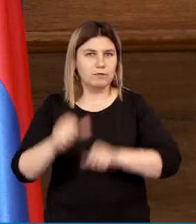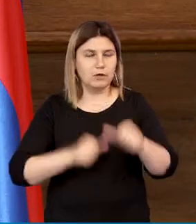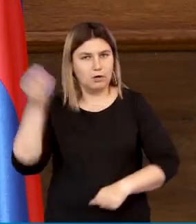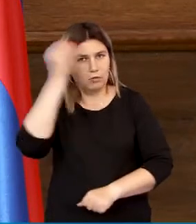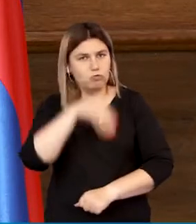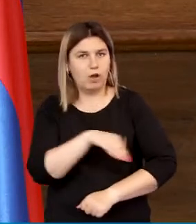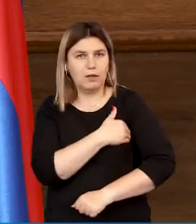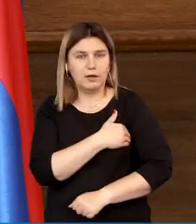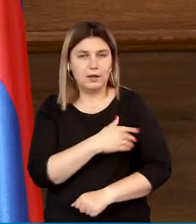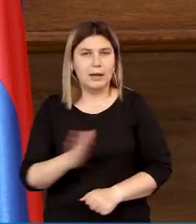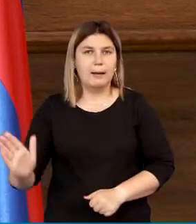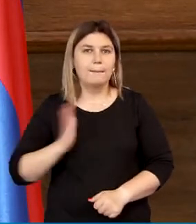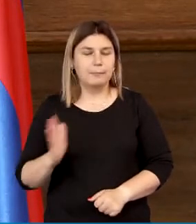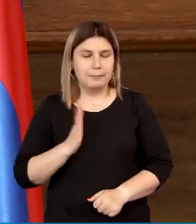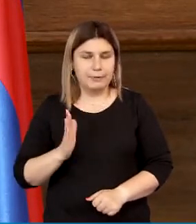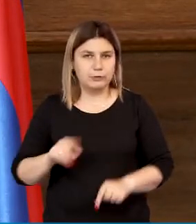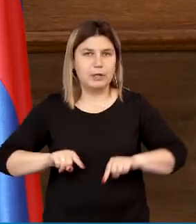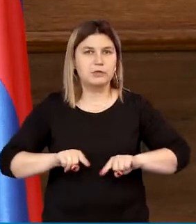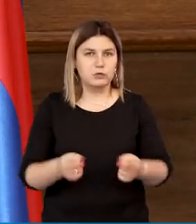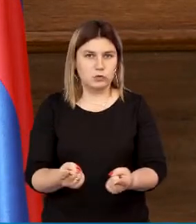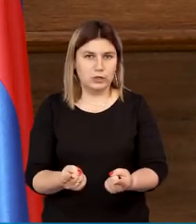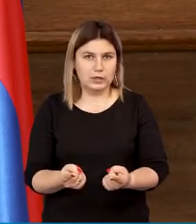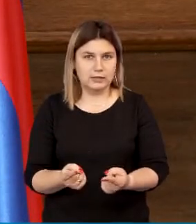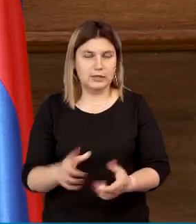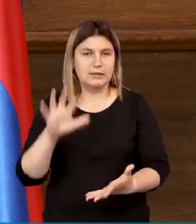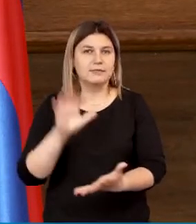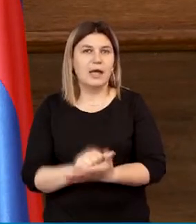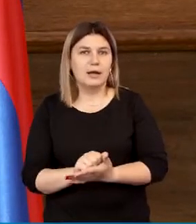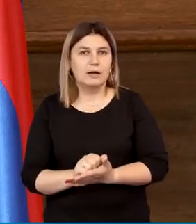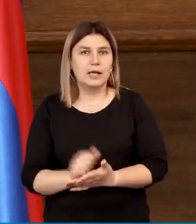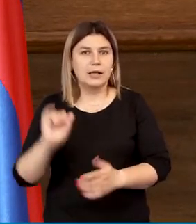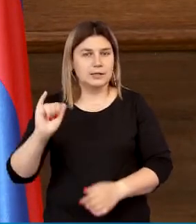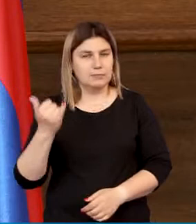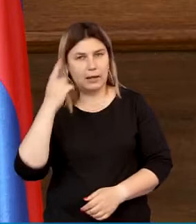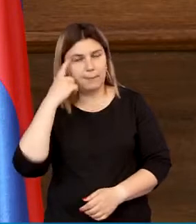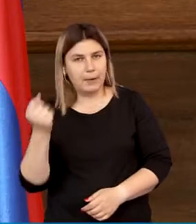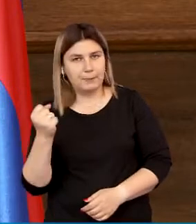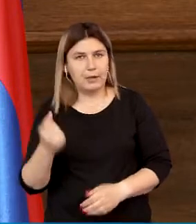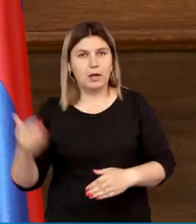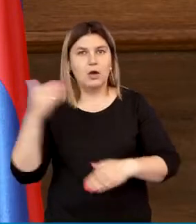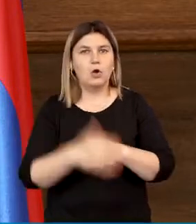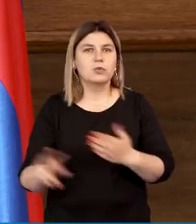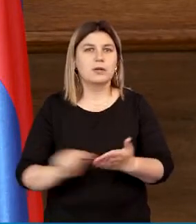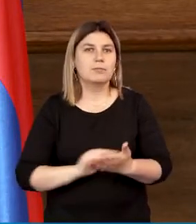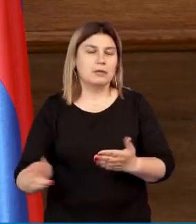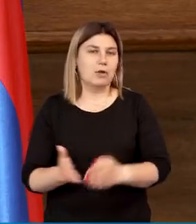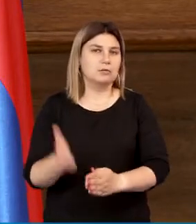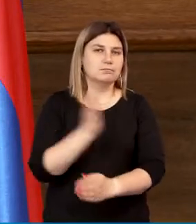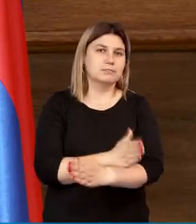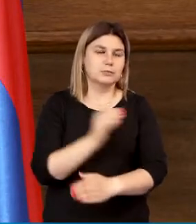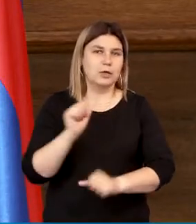szkolnego, bezpieczne zorganizowanie zajęć. Jak pamiętamy, ostatnie miesiące poprzedniego